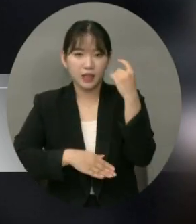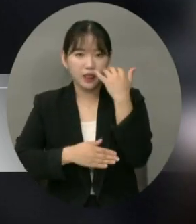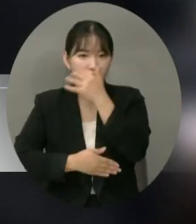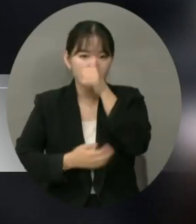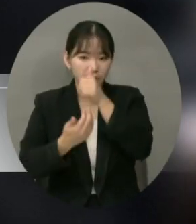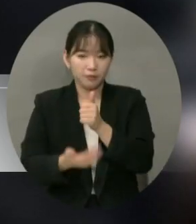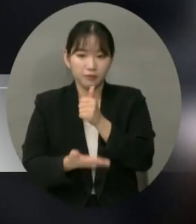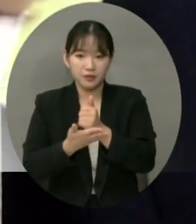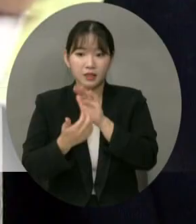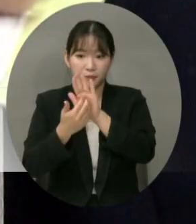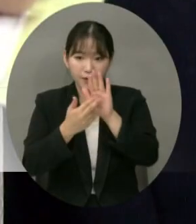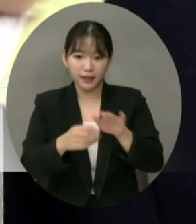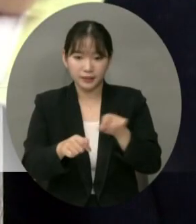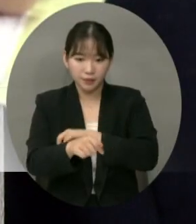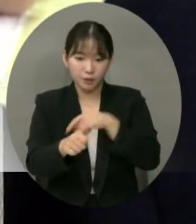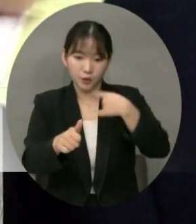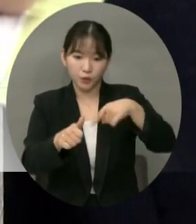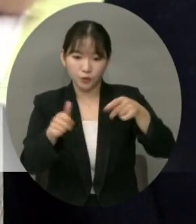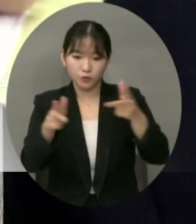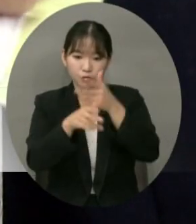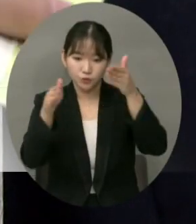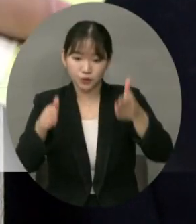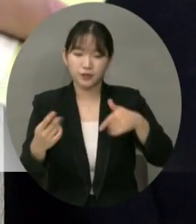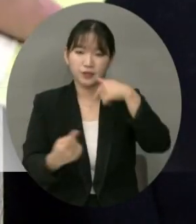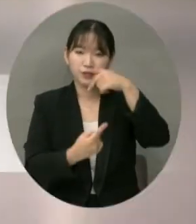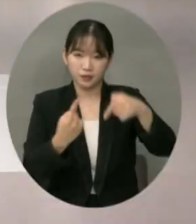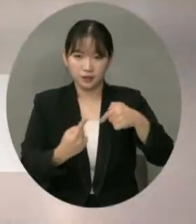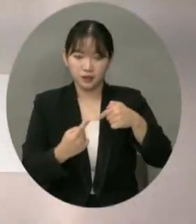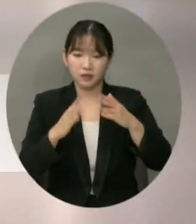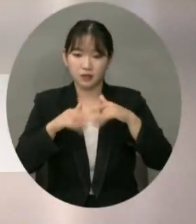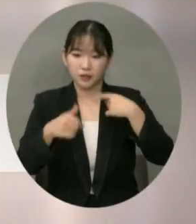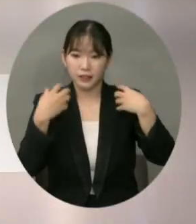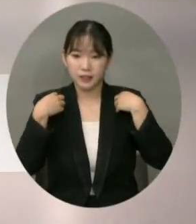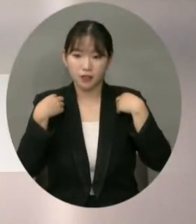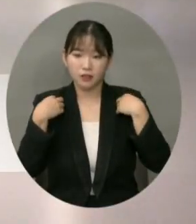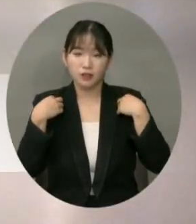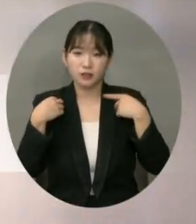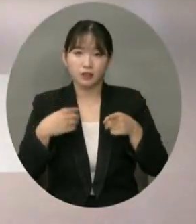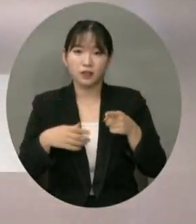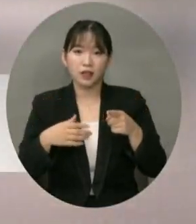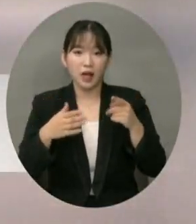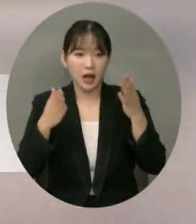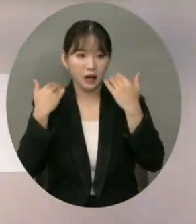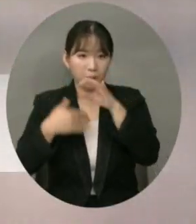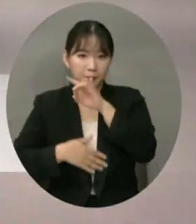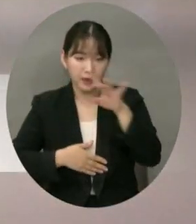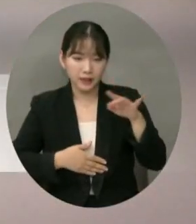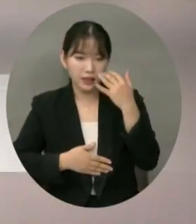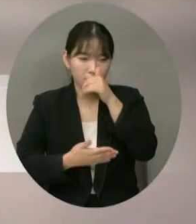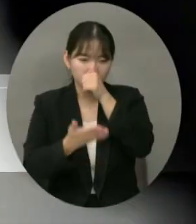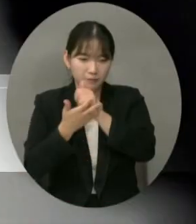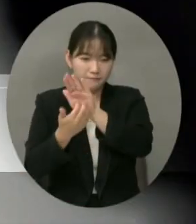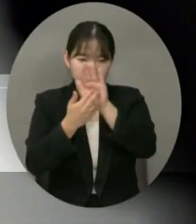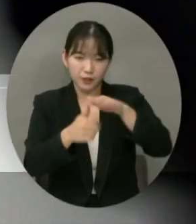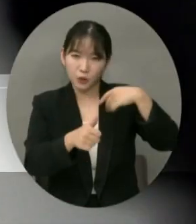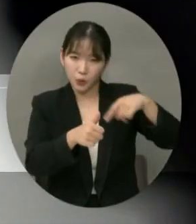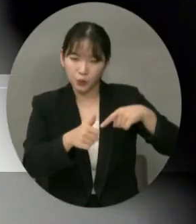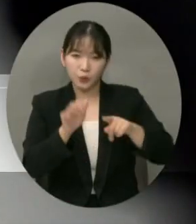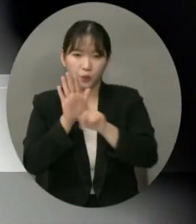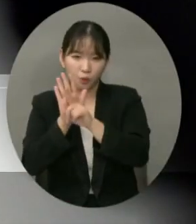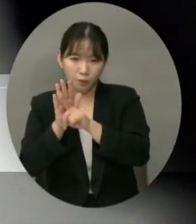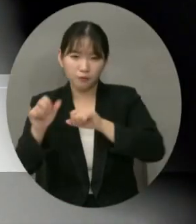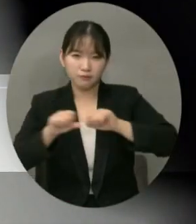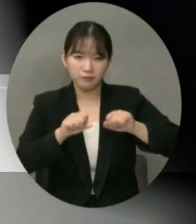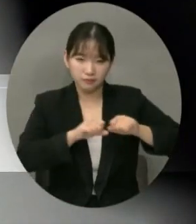예방 특별 교육 주관을 운영합니다 전남교육청은이 기간 각 학교의 성범죄 예방 교육과 캠페인을